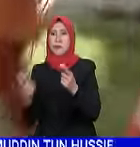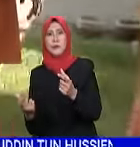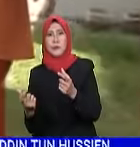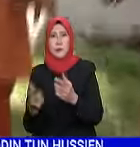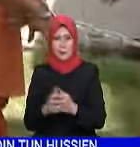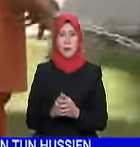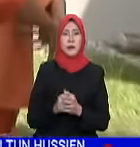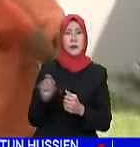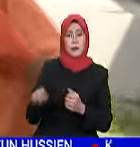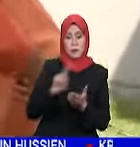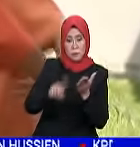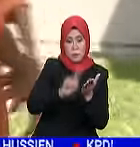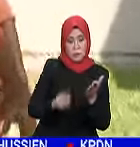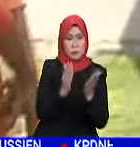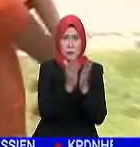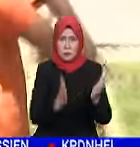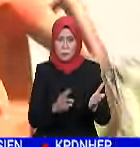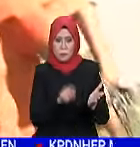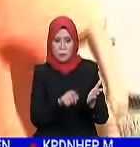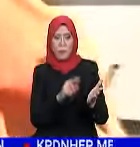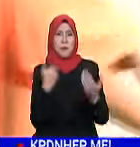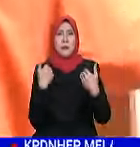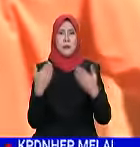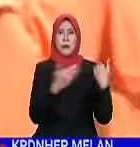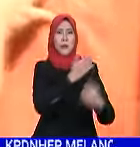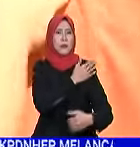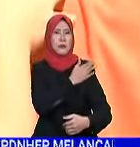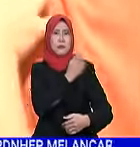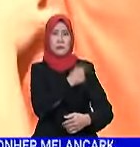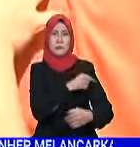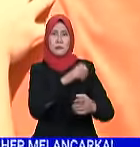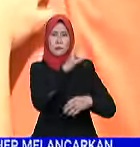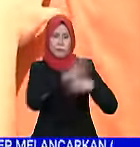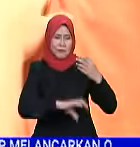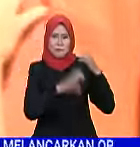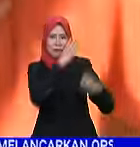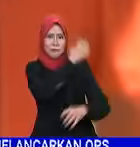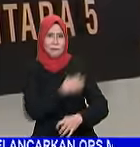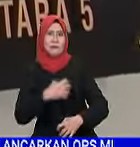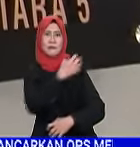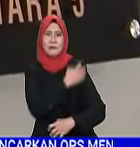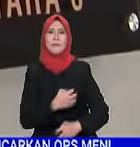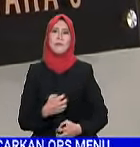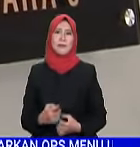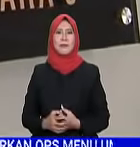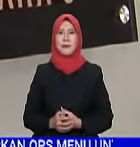atas suspek pula mendapati terdapat kesan calar pada bahu kiri belakang disyaki dicakar.